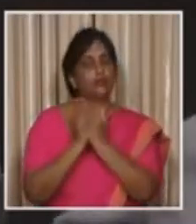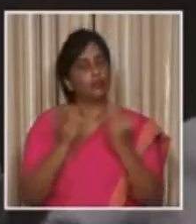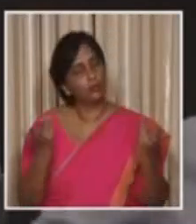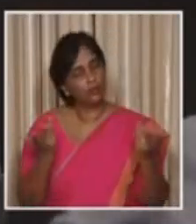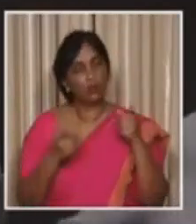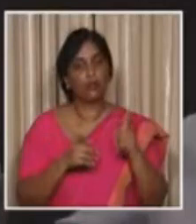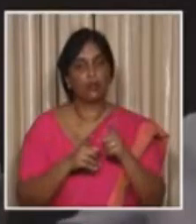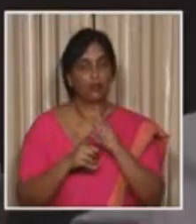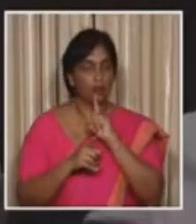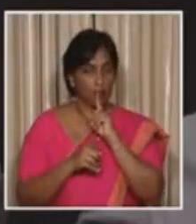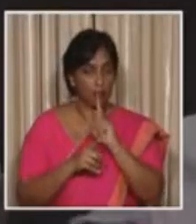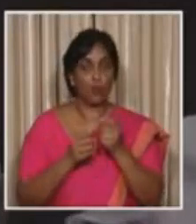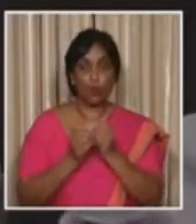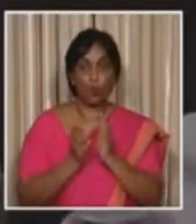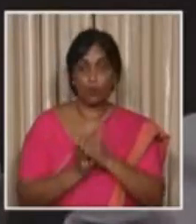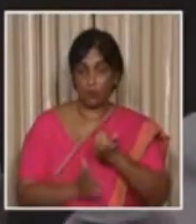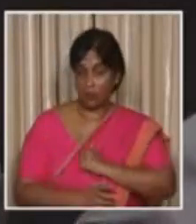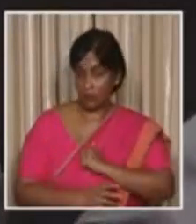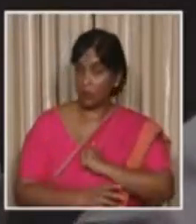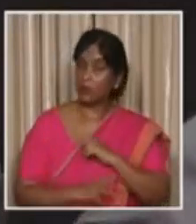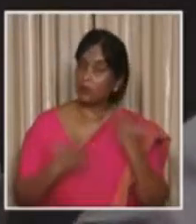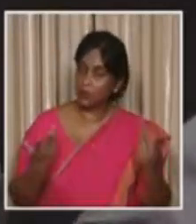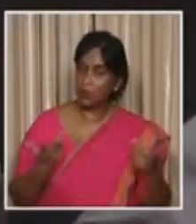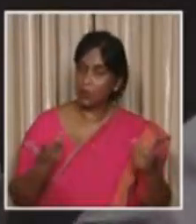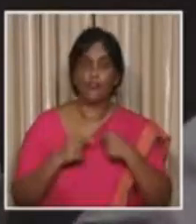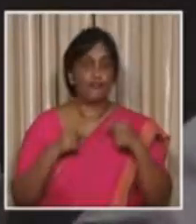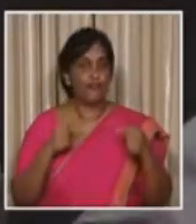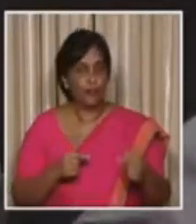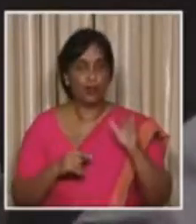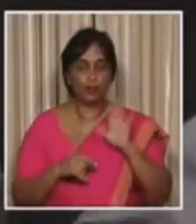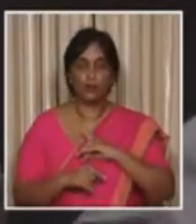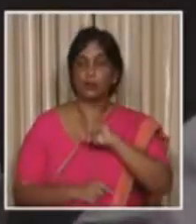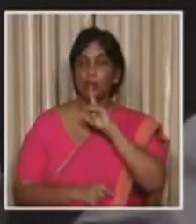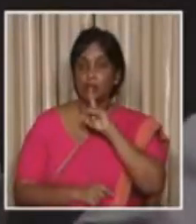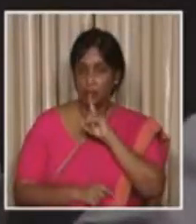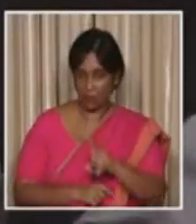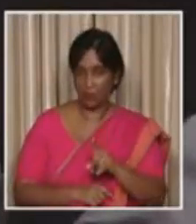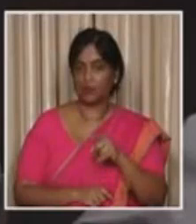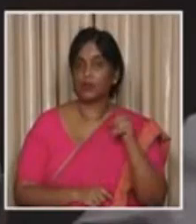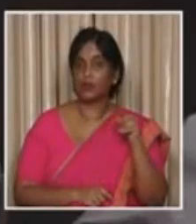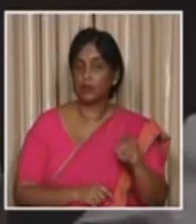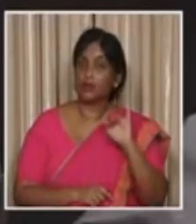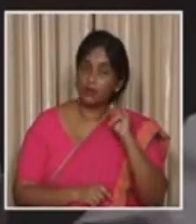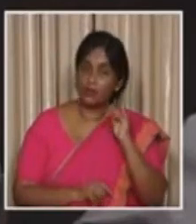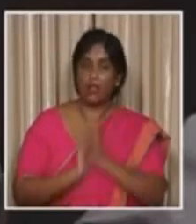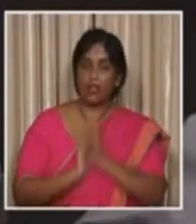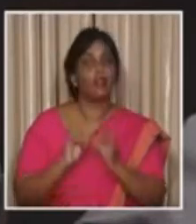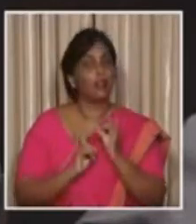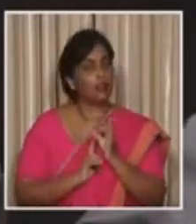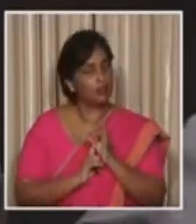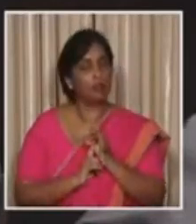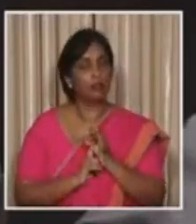හෝ කරුණකට තමා පක්ෂබවට හෝ විපක්ෂබවට ප්‍රකාශ කරවා ගැනීමට යම්